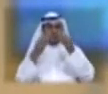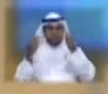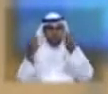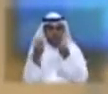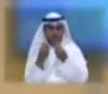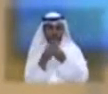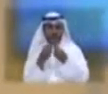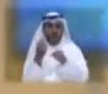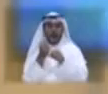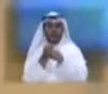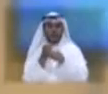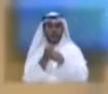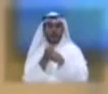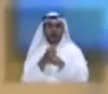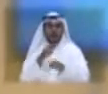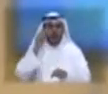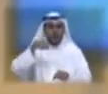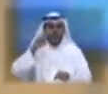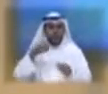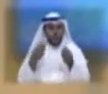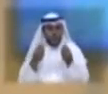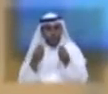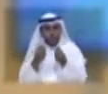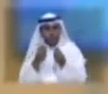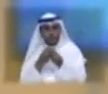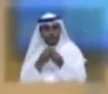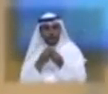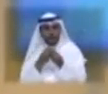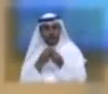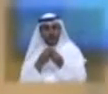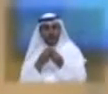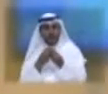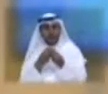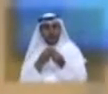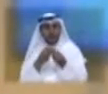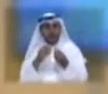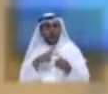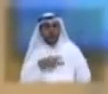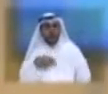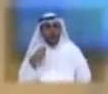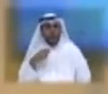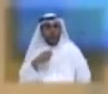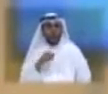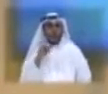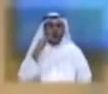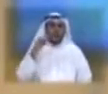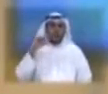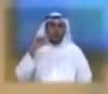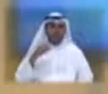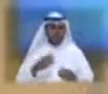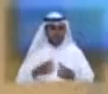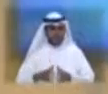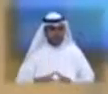بمشاركة عضو مجلس الأمة ونائب رئيس البرلمان العربي النائب محمد الجبري.